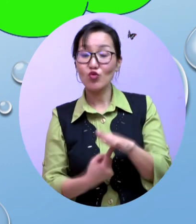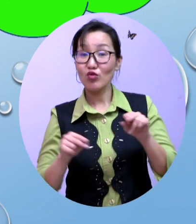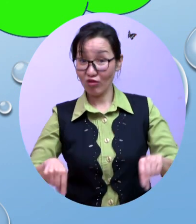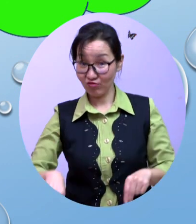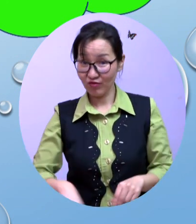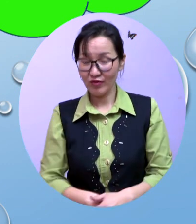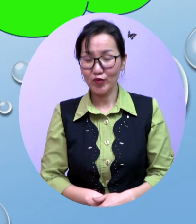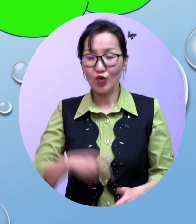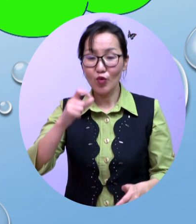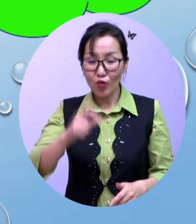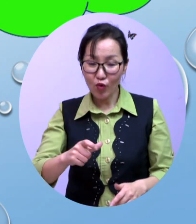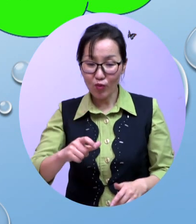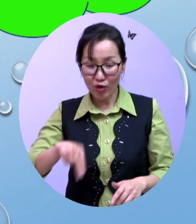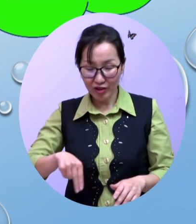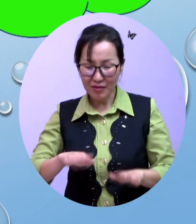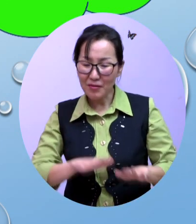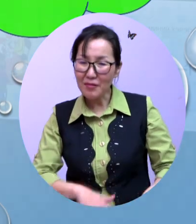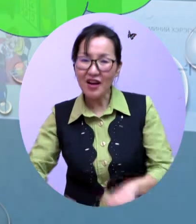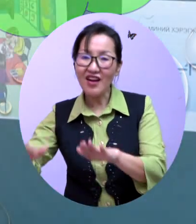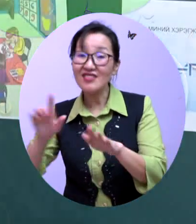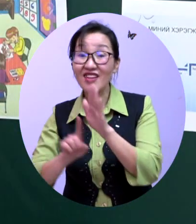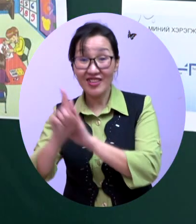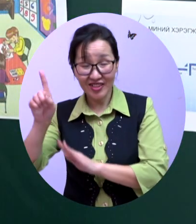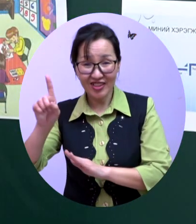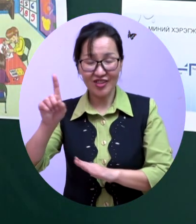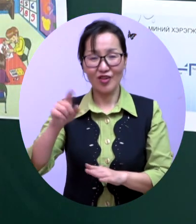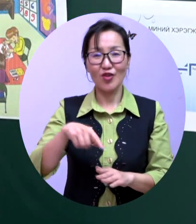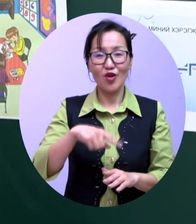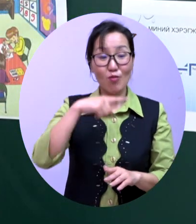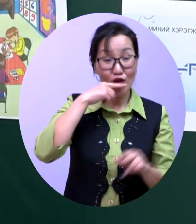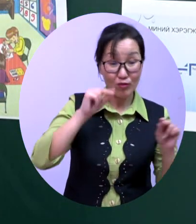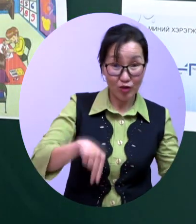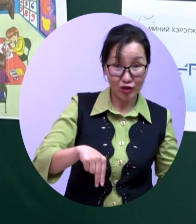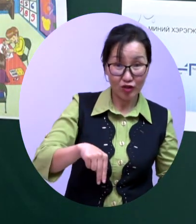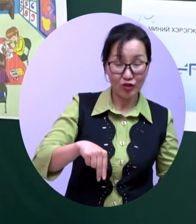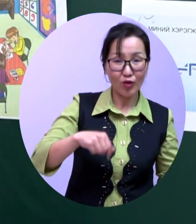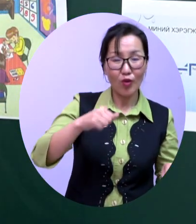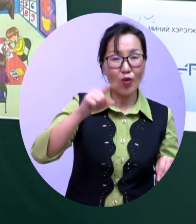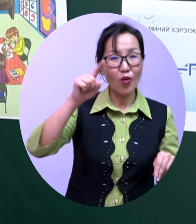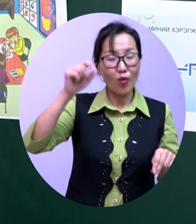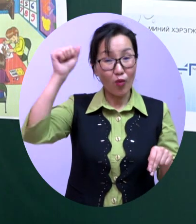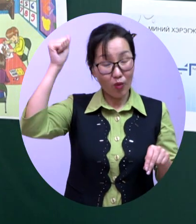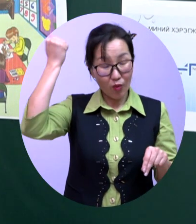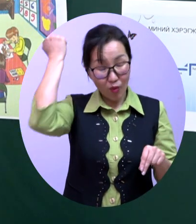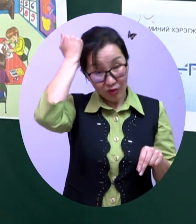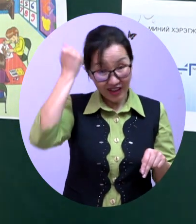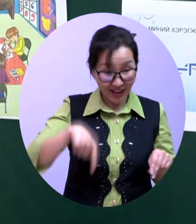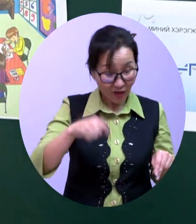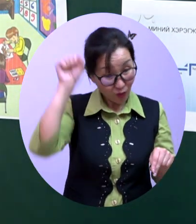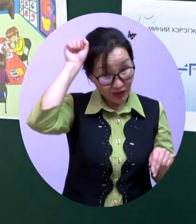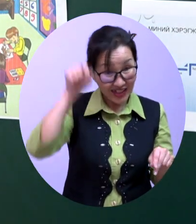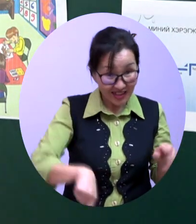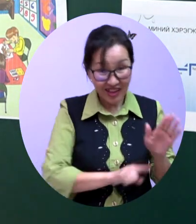За, бид хүн болох багаасаа, хүлэг болох унагнаасаа сэдвэт хичээлийг үзэж байгаа. Ихээр бага наснаасаа